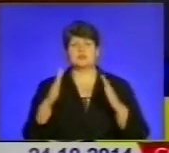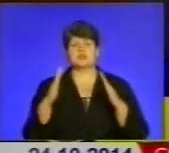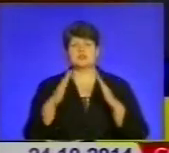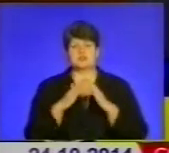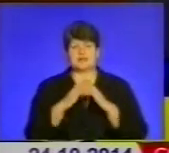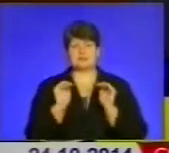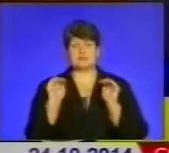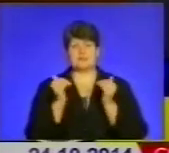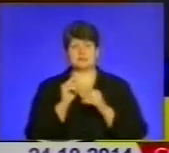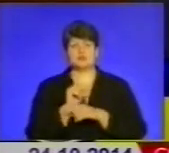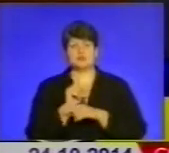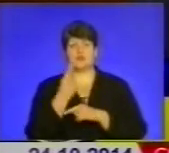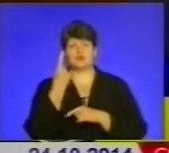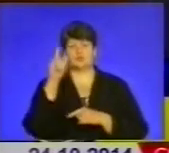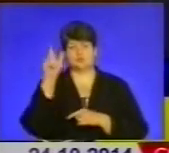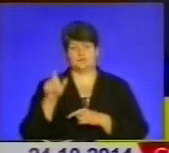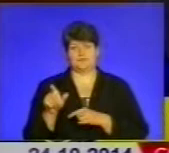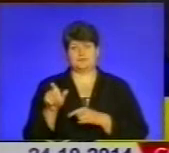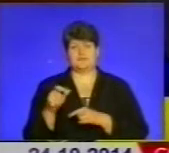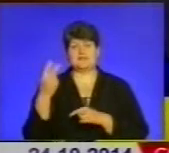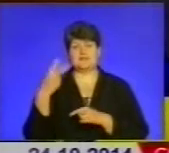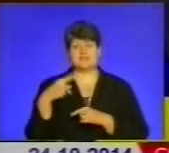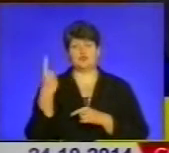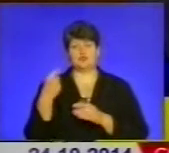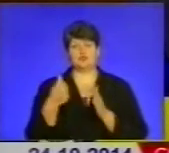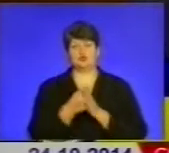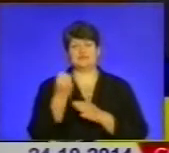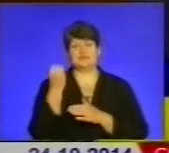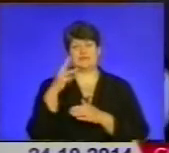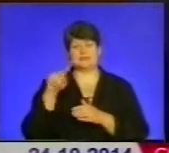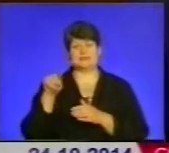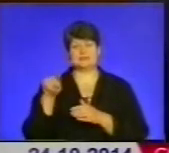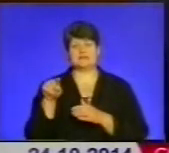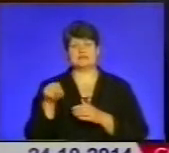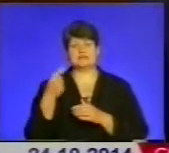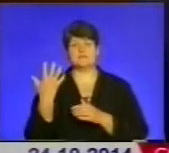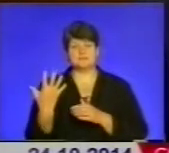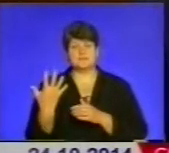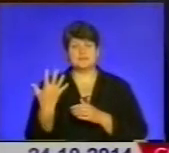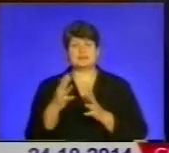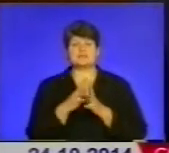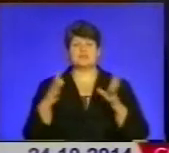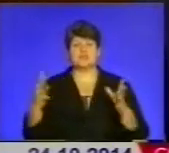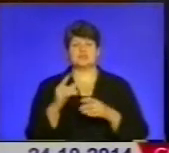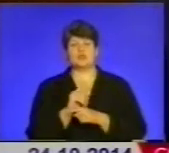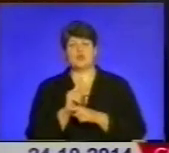зменшені норми на одну особу з 21 до 13,5, а також збільшені норми